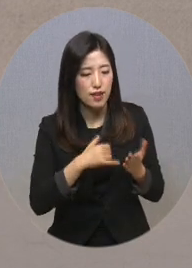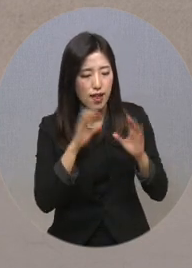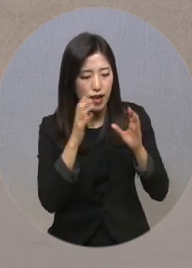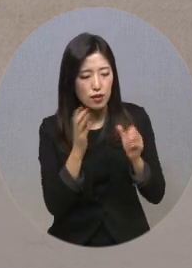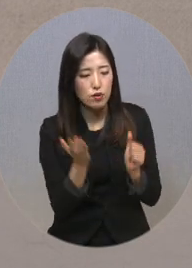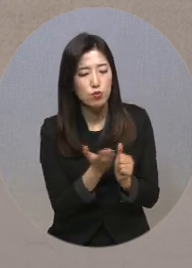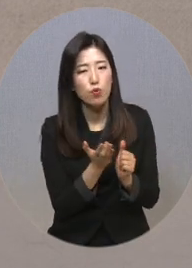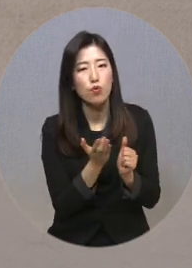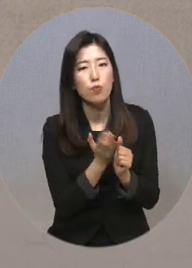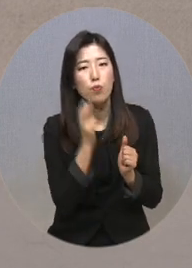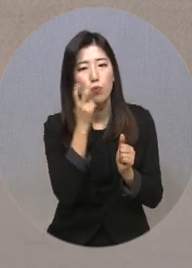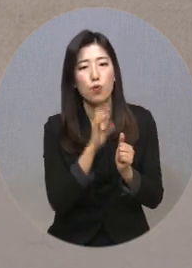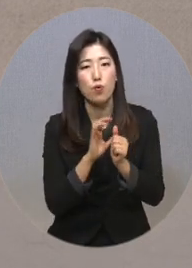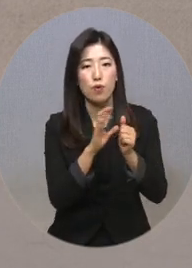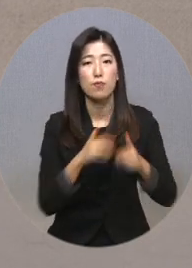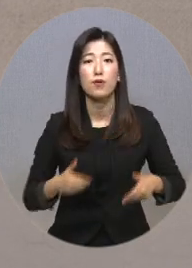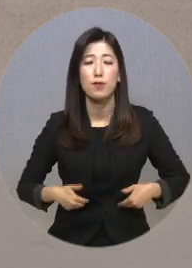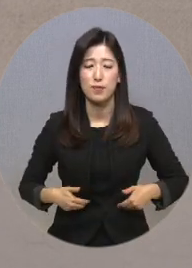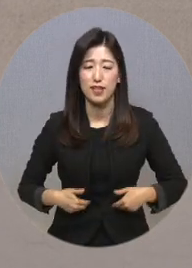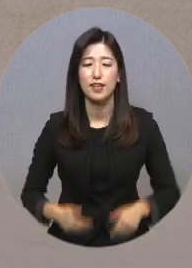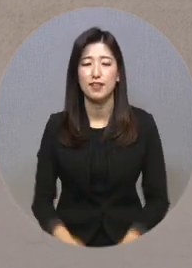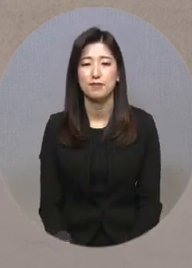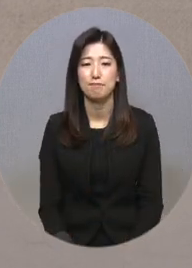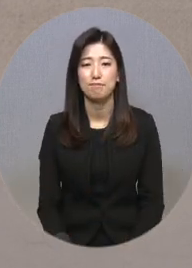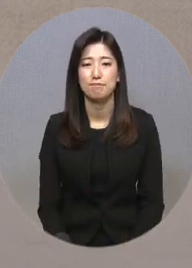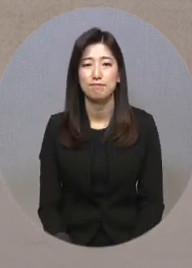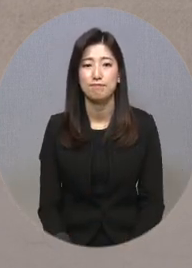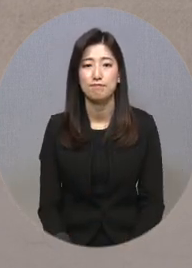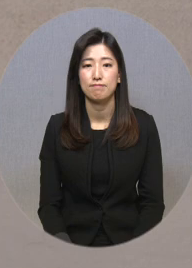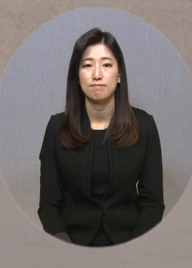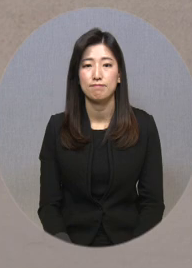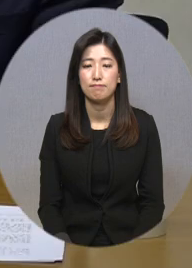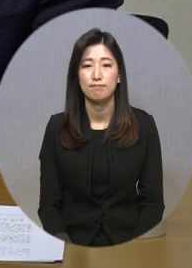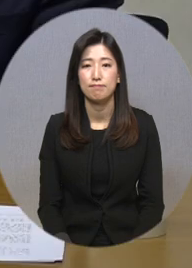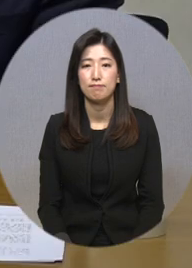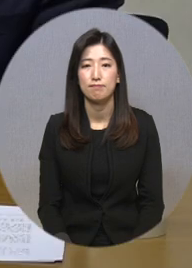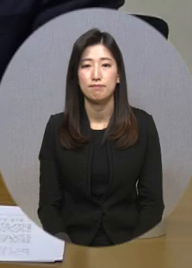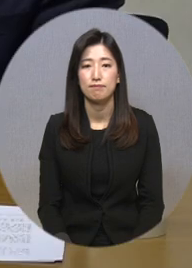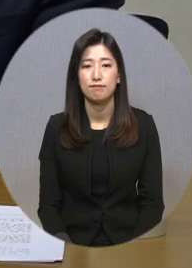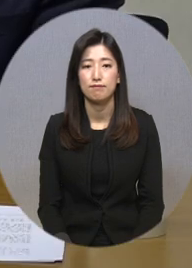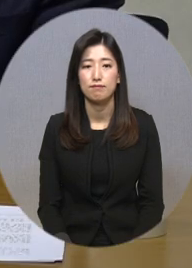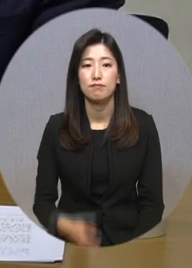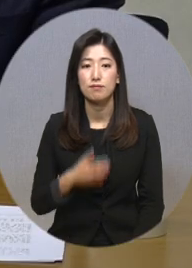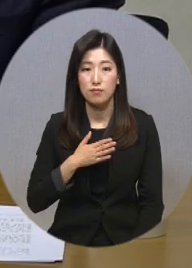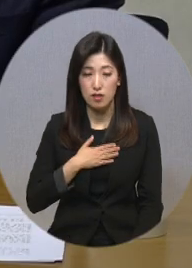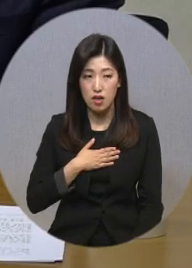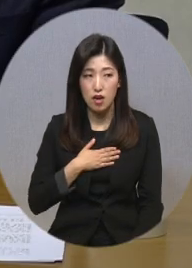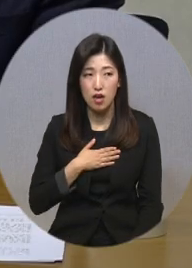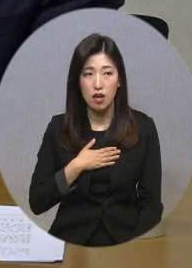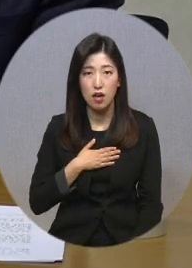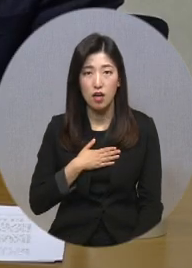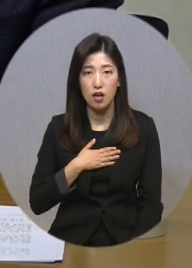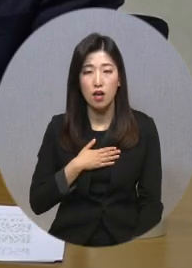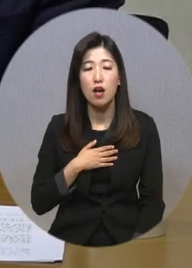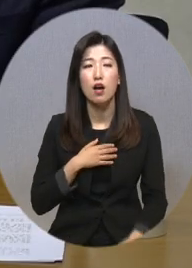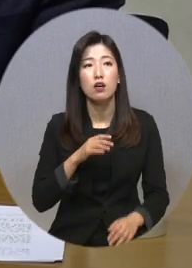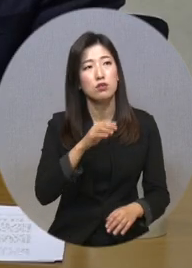생각하는 방법이 있지만 더 나은 해답이 있다면 저는 제 사업을